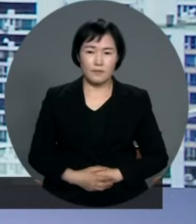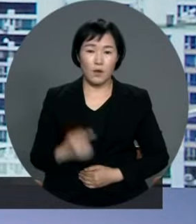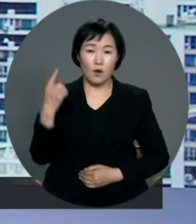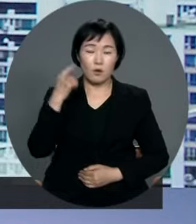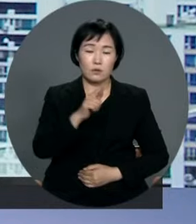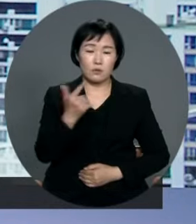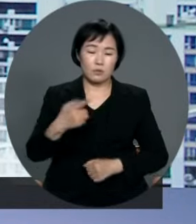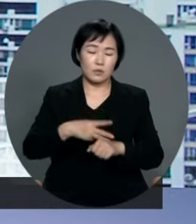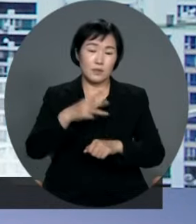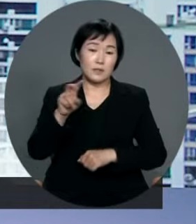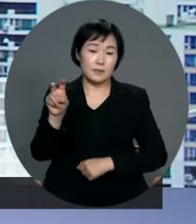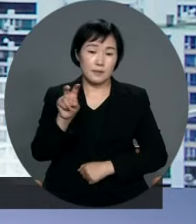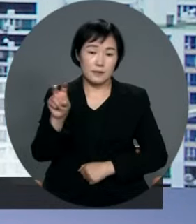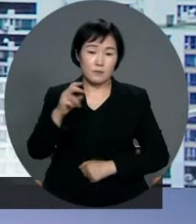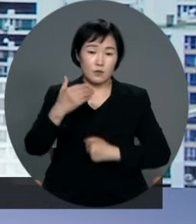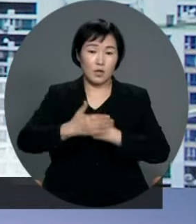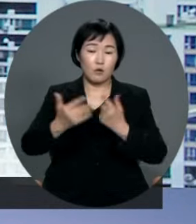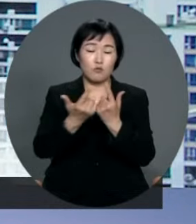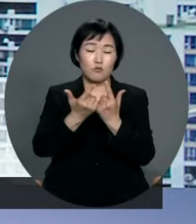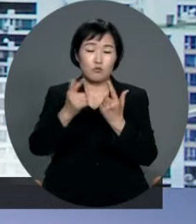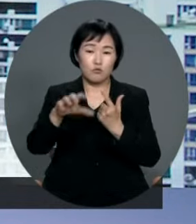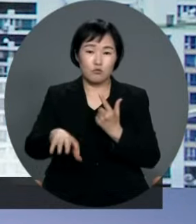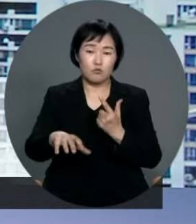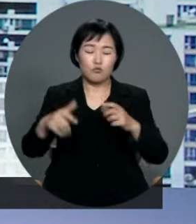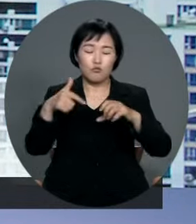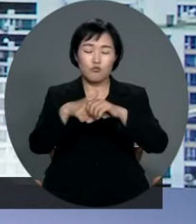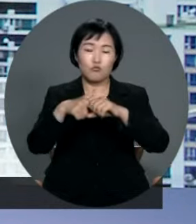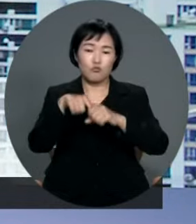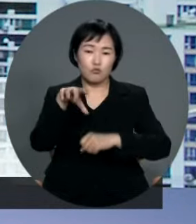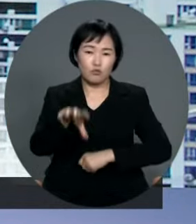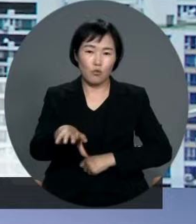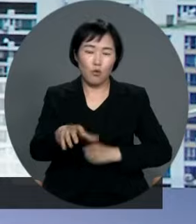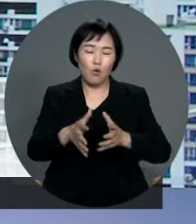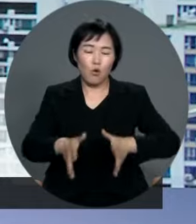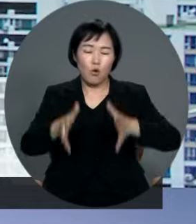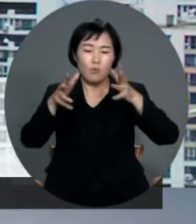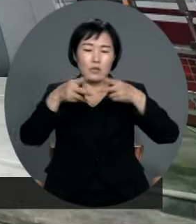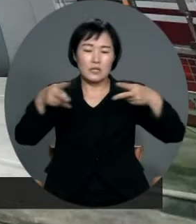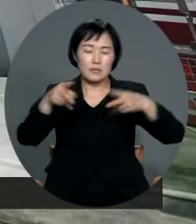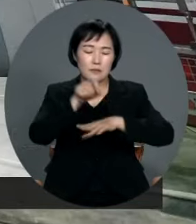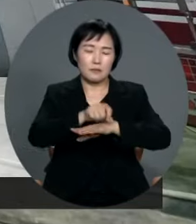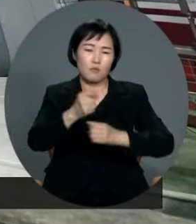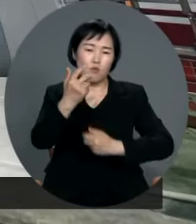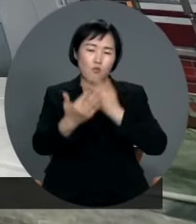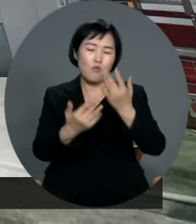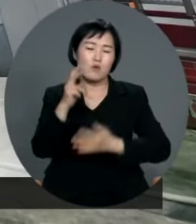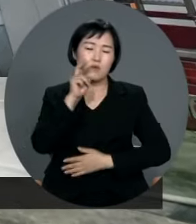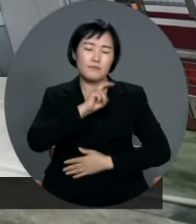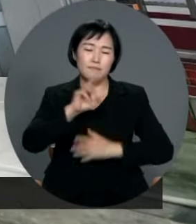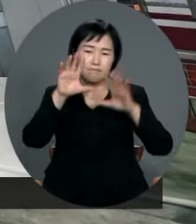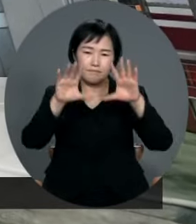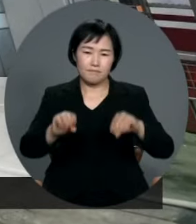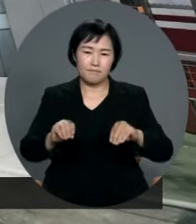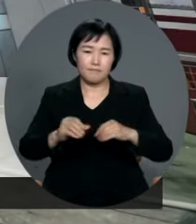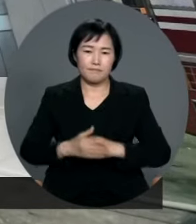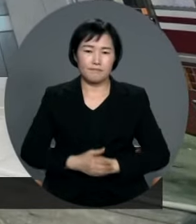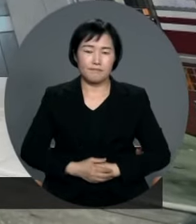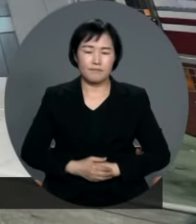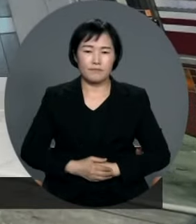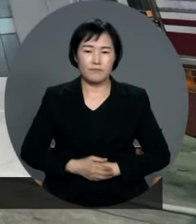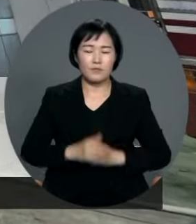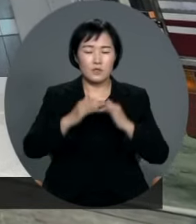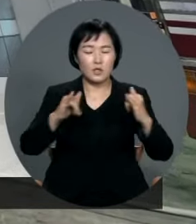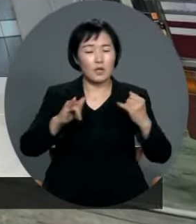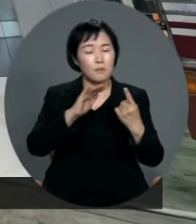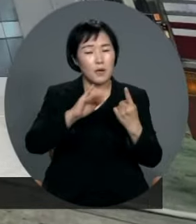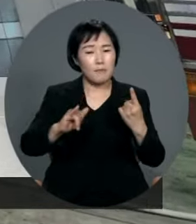어제 오후 3시 20분 쯤 대구 북구 대현동에 한 주유소 건물 2층 사무실에서 풀이나 20분 만에 꺼졌습니다 관계자 한 명이